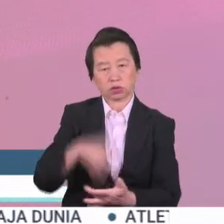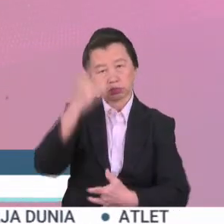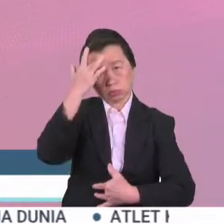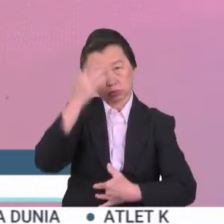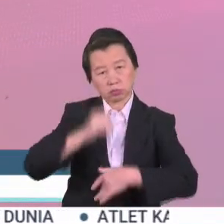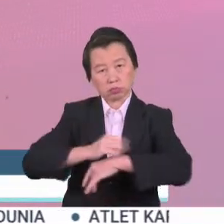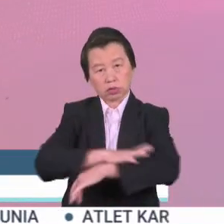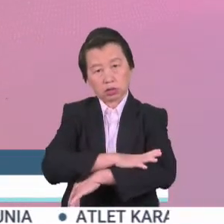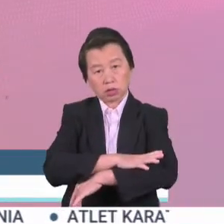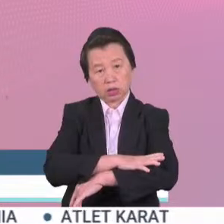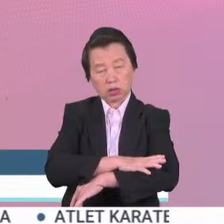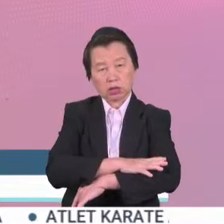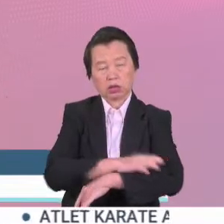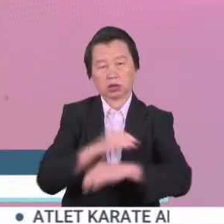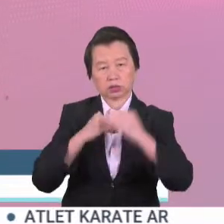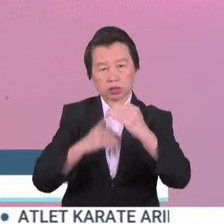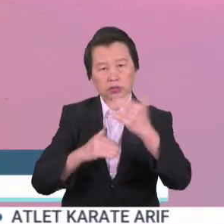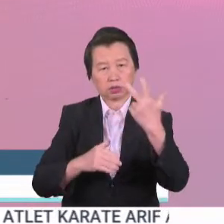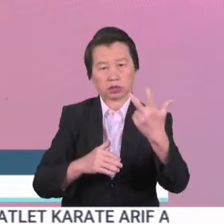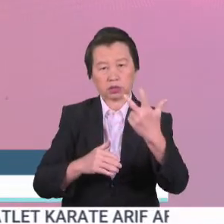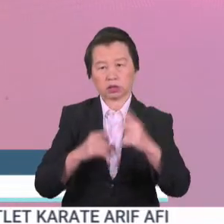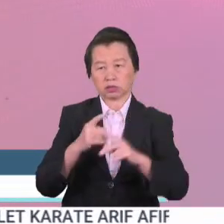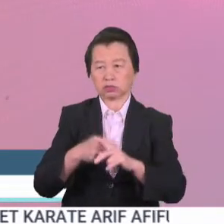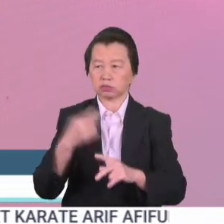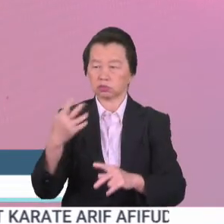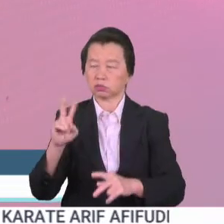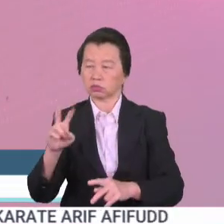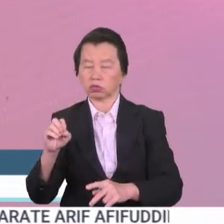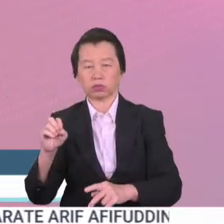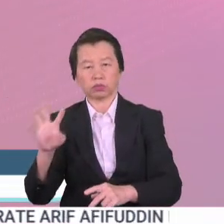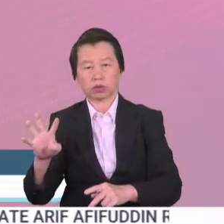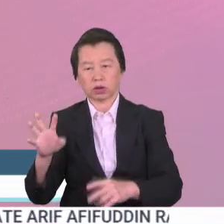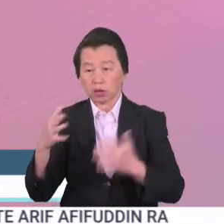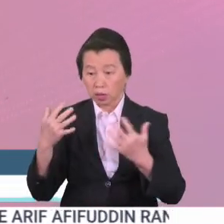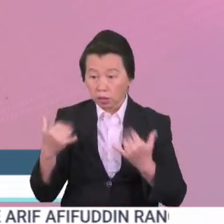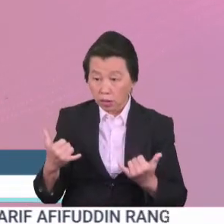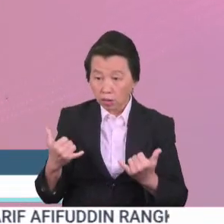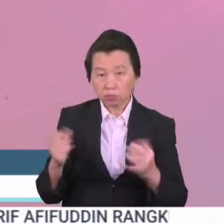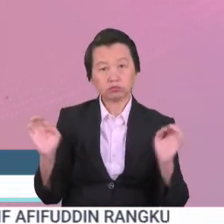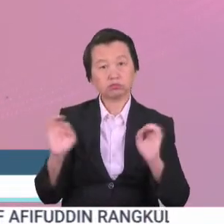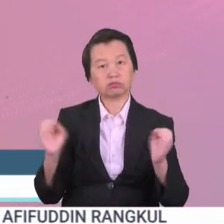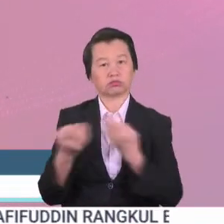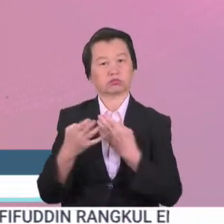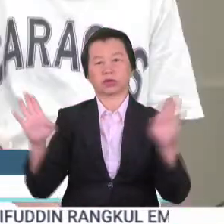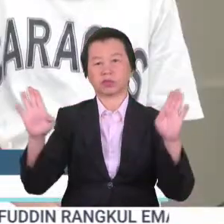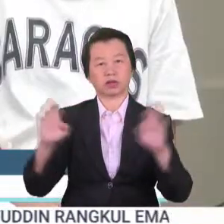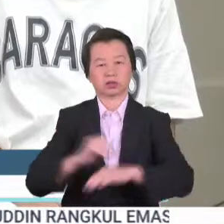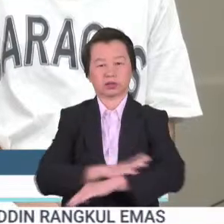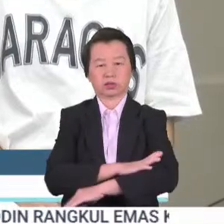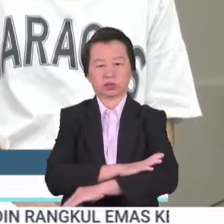penyakit kanser kelenjar tahap t pada Mei 2014 kini sudah diisytiharkan bebas